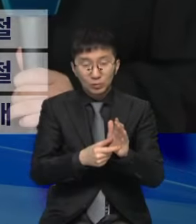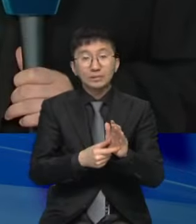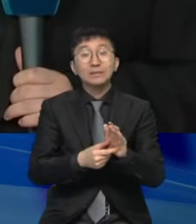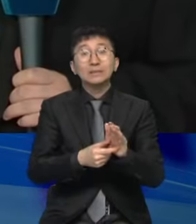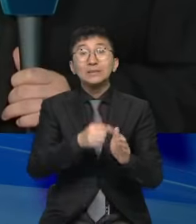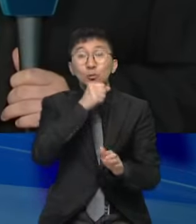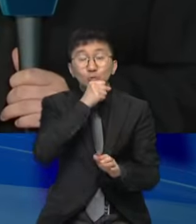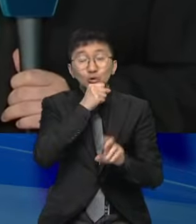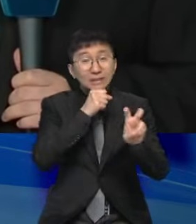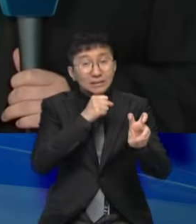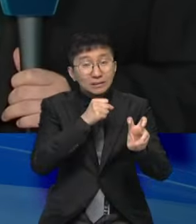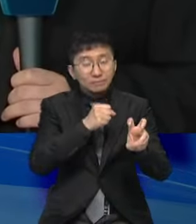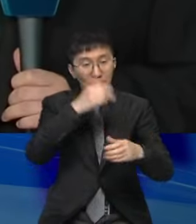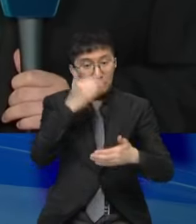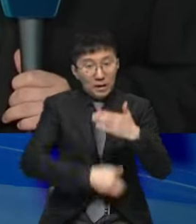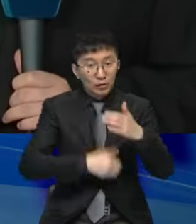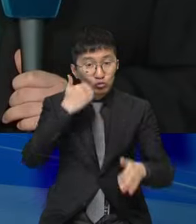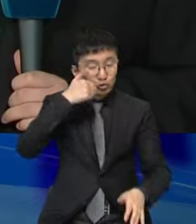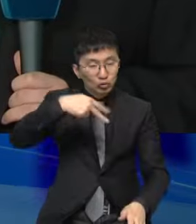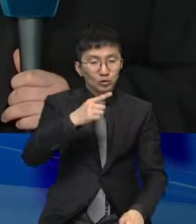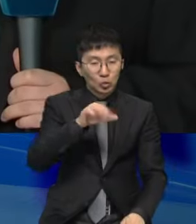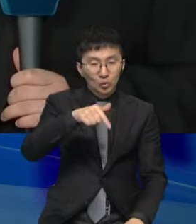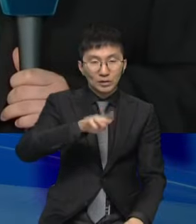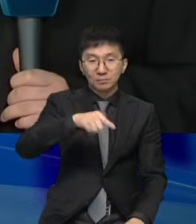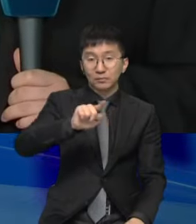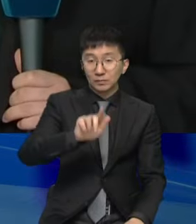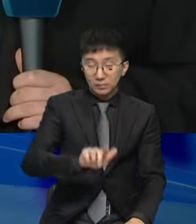또 다른 비명계 송갑석 의원 지역구